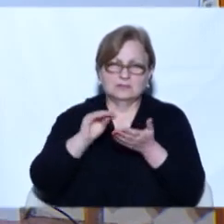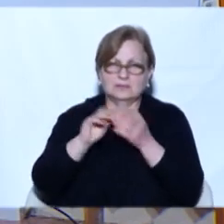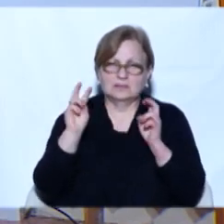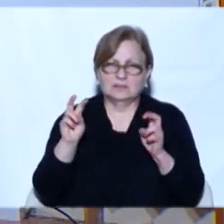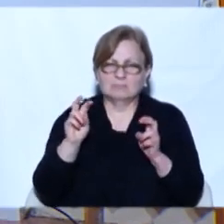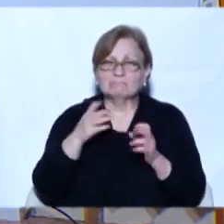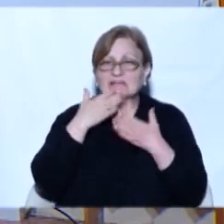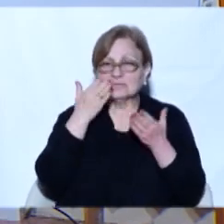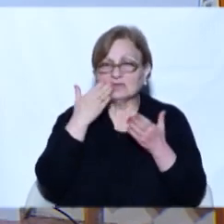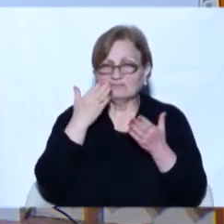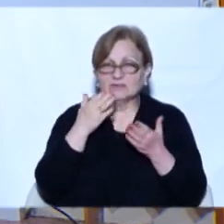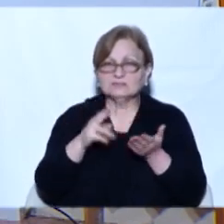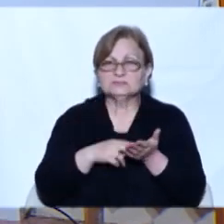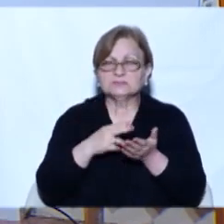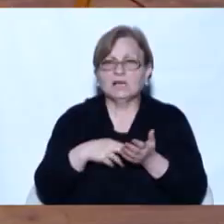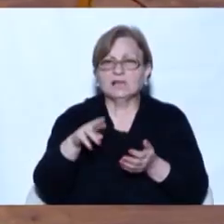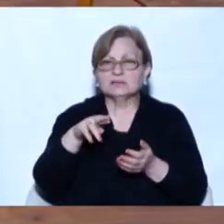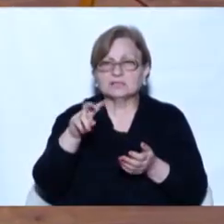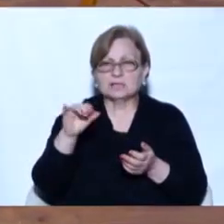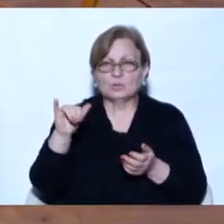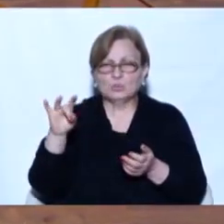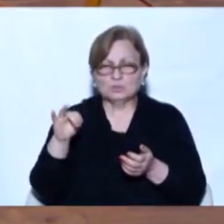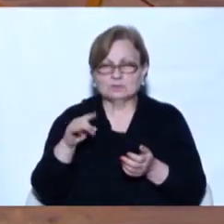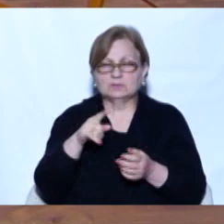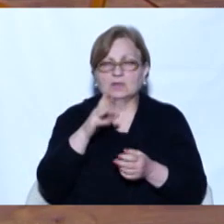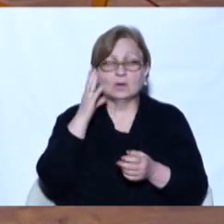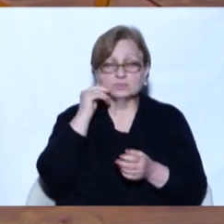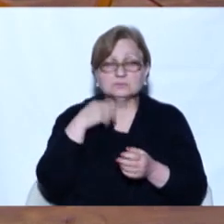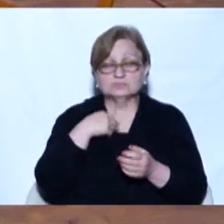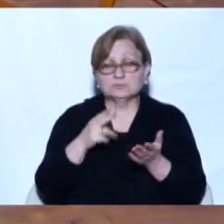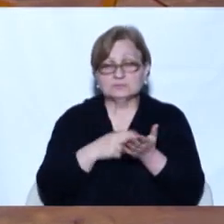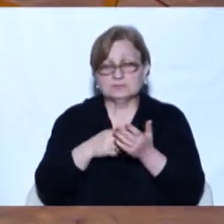მკითხველის დღიური. და ის რაში გვეხმარება? როდესაც წიგნებს ვკითხულობთ,